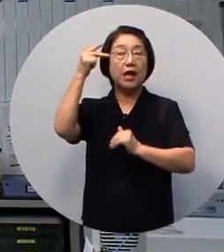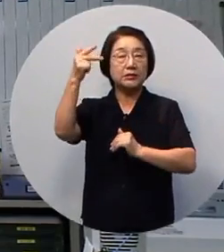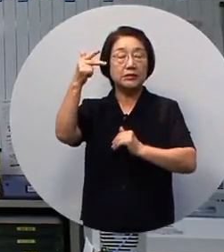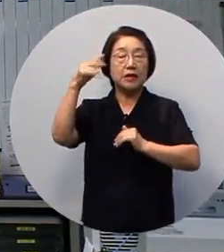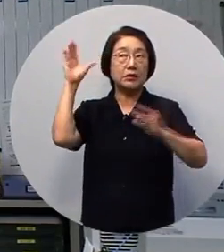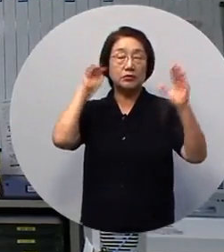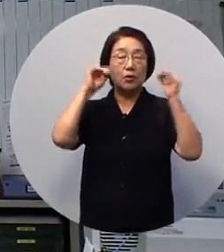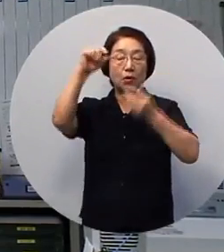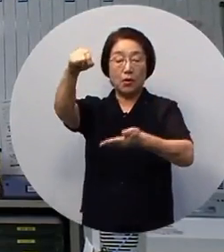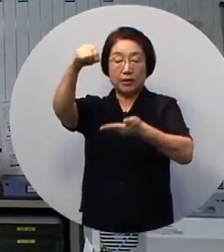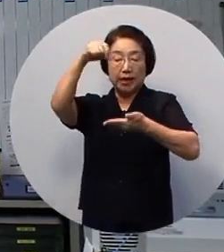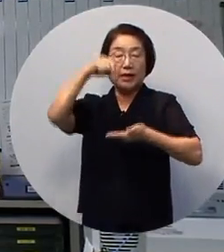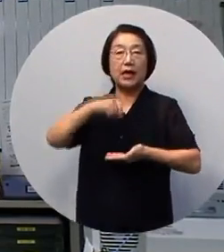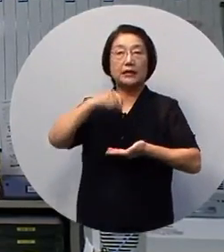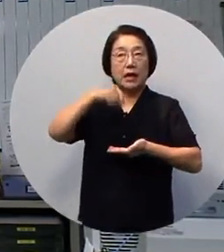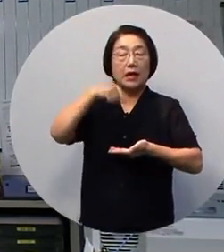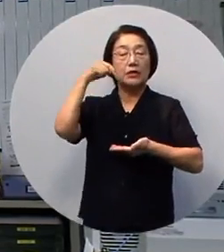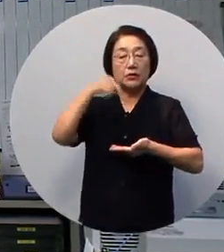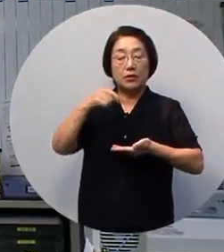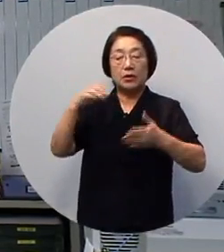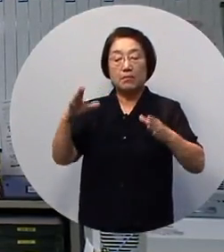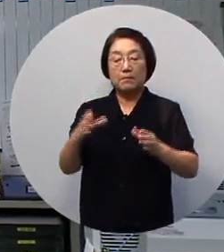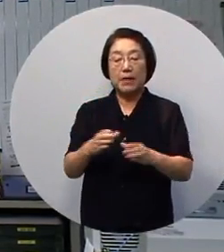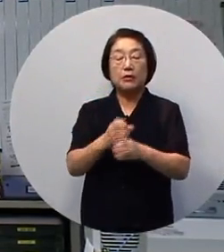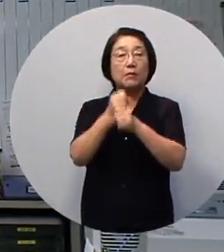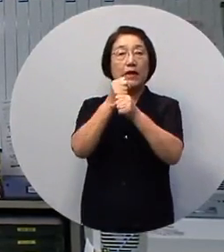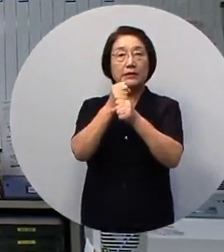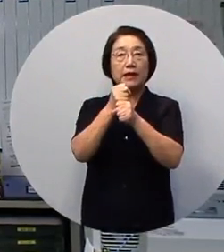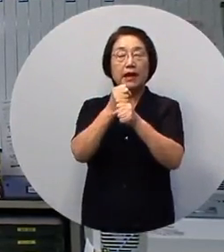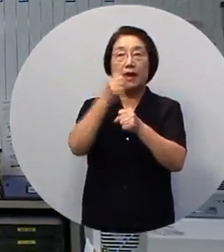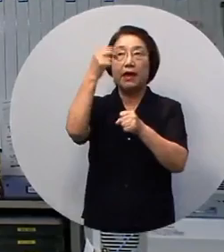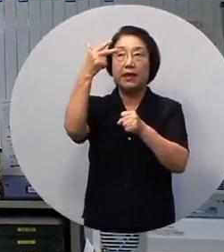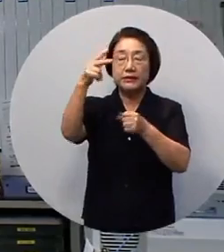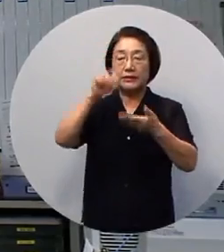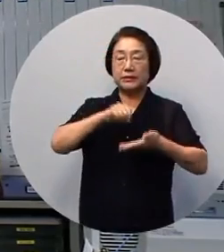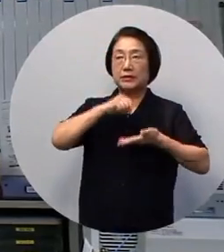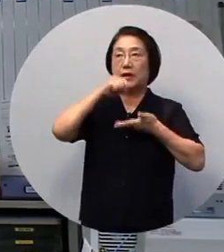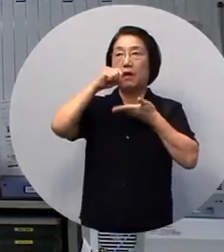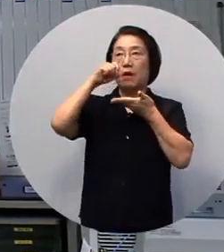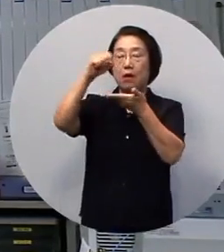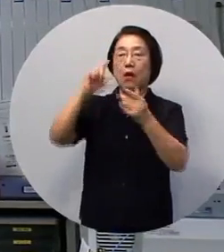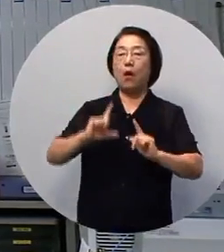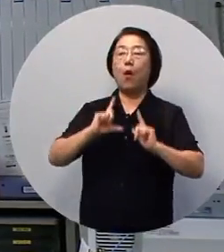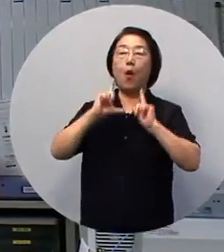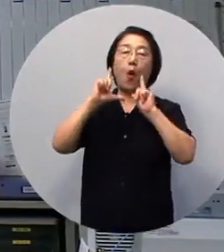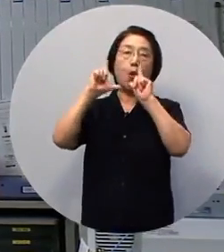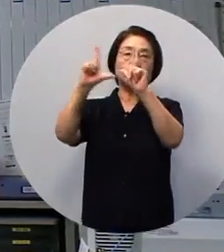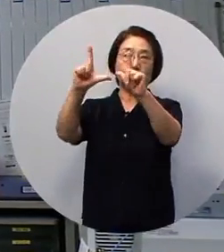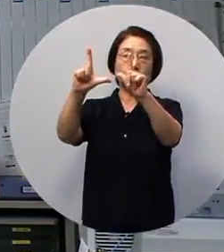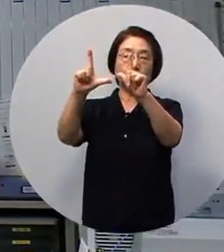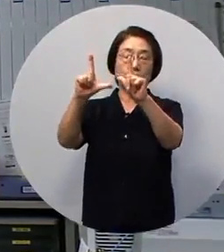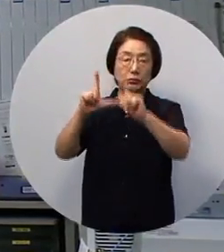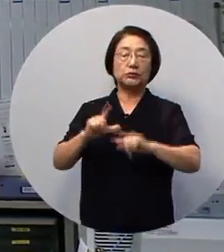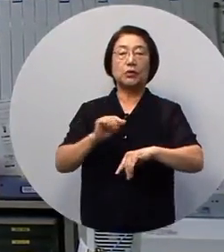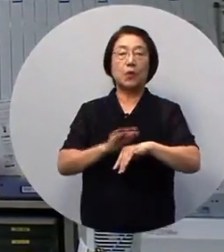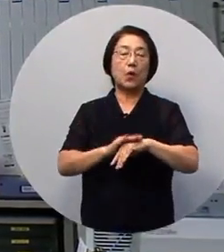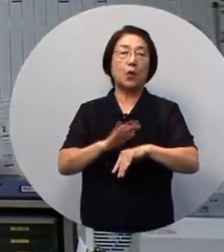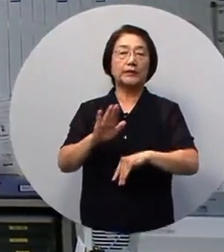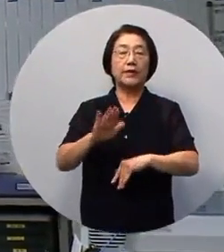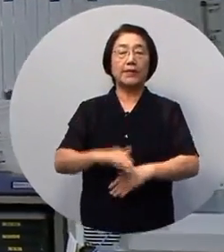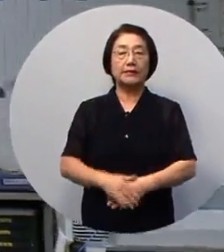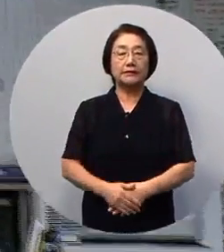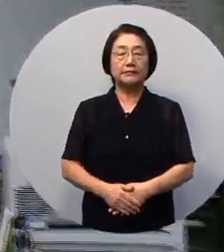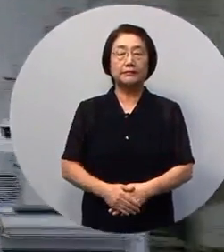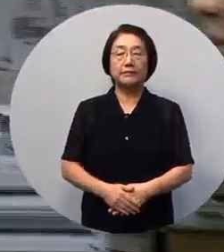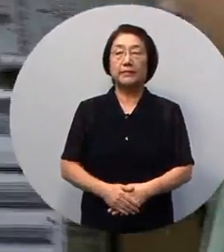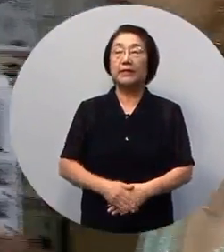いて、で最終的にですね、その提案がまとまりますと、はい、市の方に、報告書などの形でご提出をしていただいています。 そ